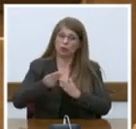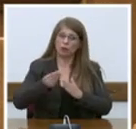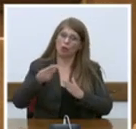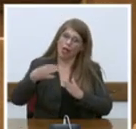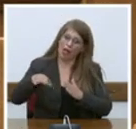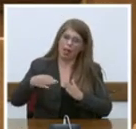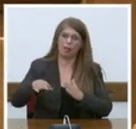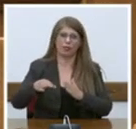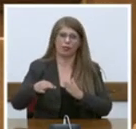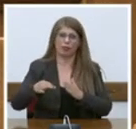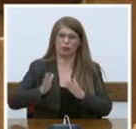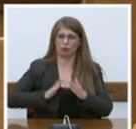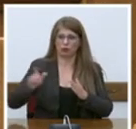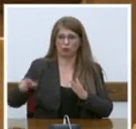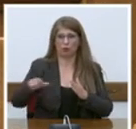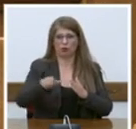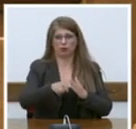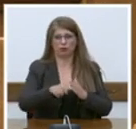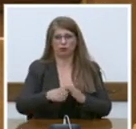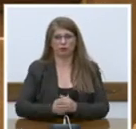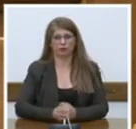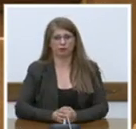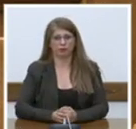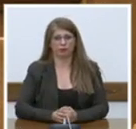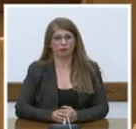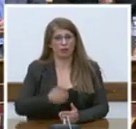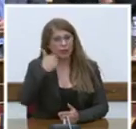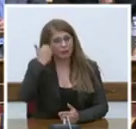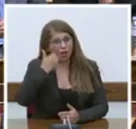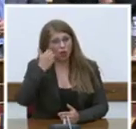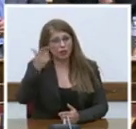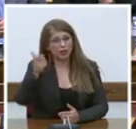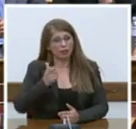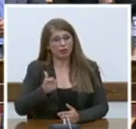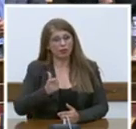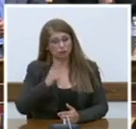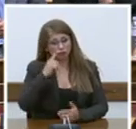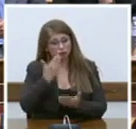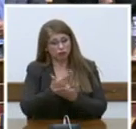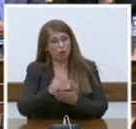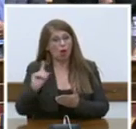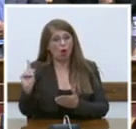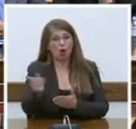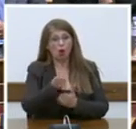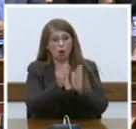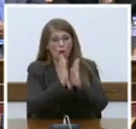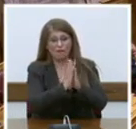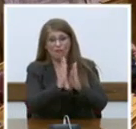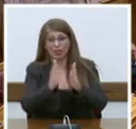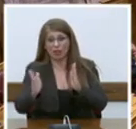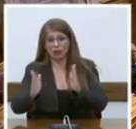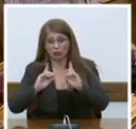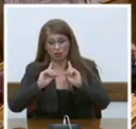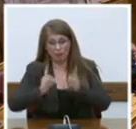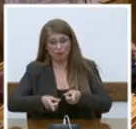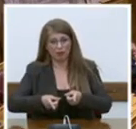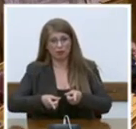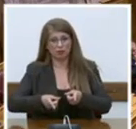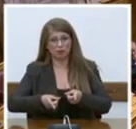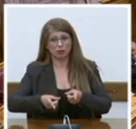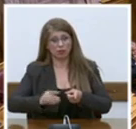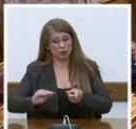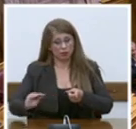μας. Για τα κόκκινα δάνεια θα απαιτήσουμε το άνοιγμα όλων των φακέλων και όλων των αποφάσεων με τις οποίες